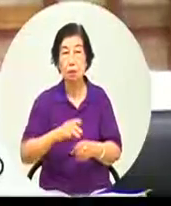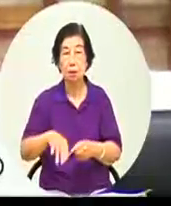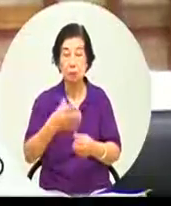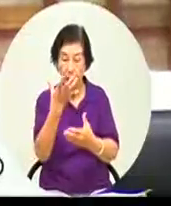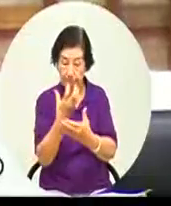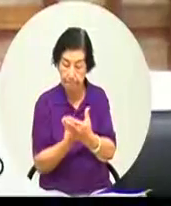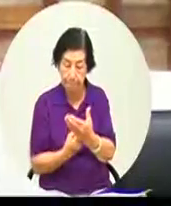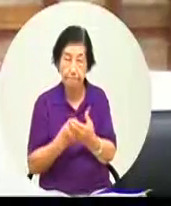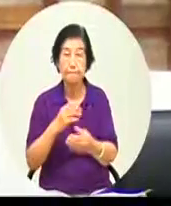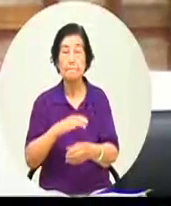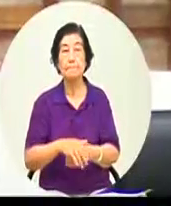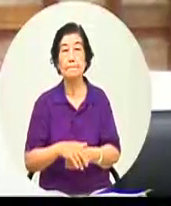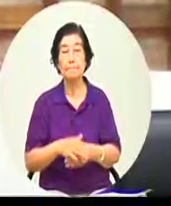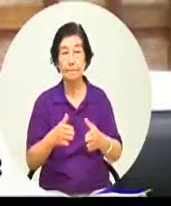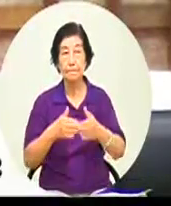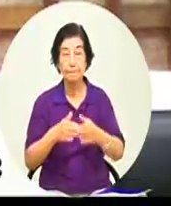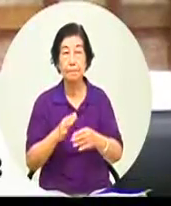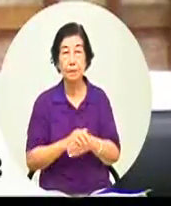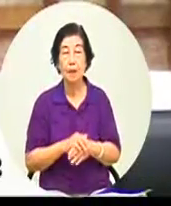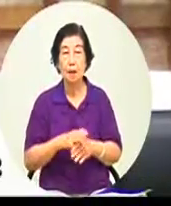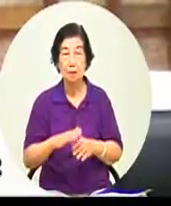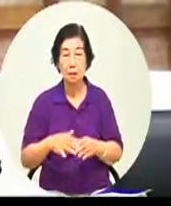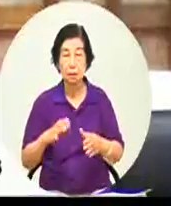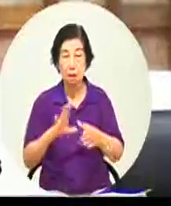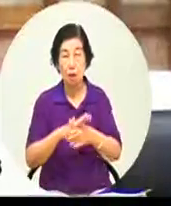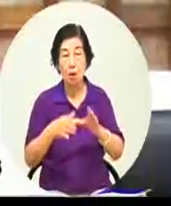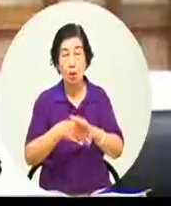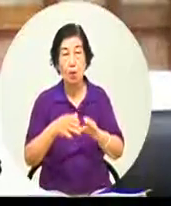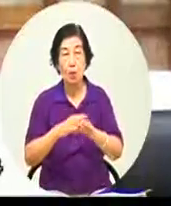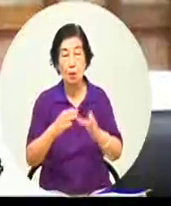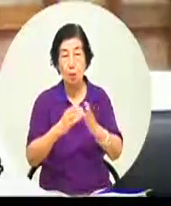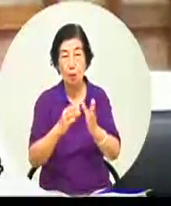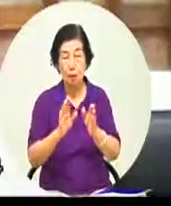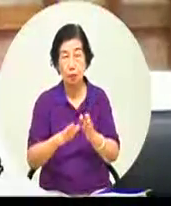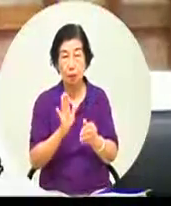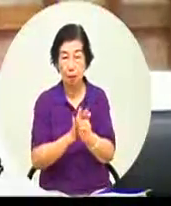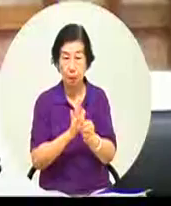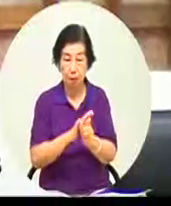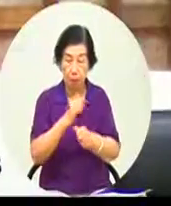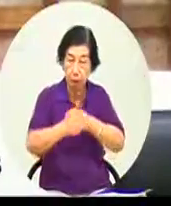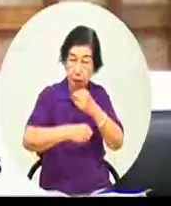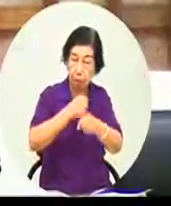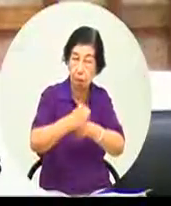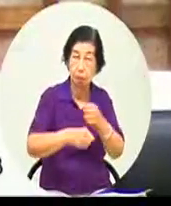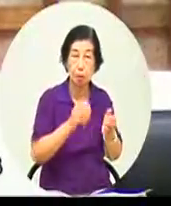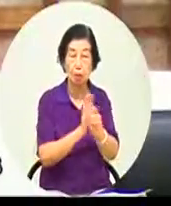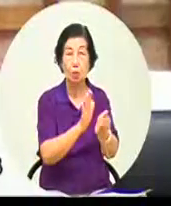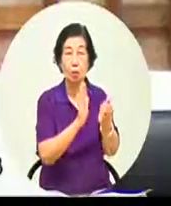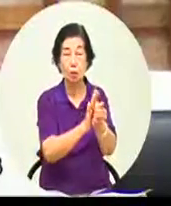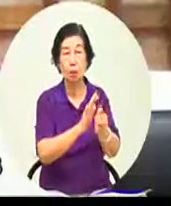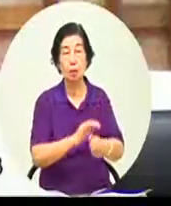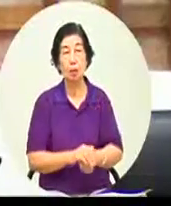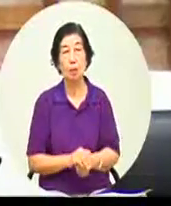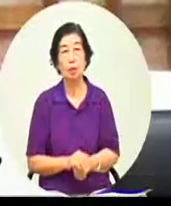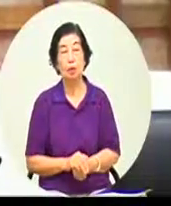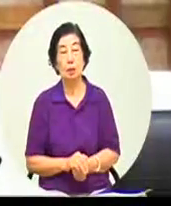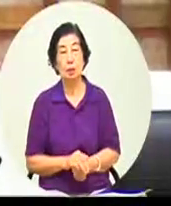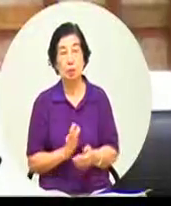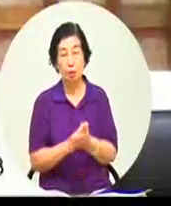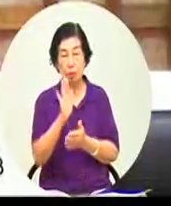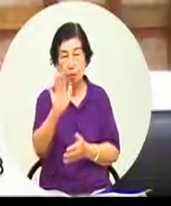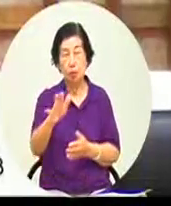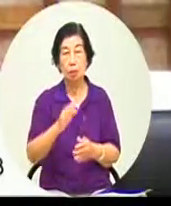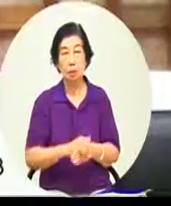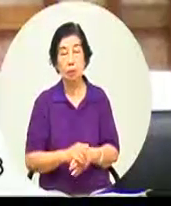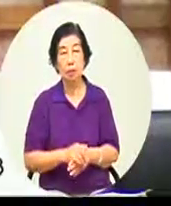们交通局作为一个推手，这个样子来做一个主体的结合，对于未来是一个这个观